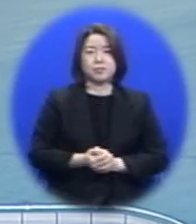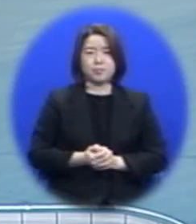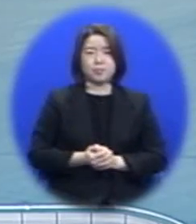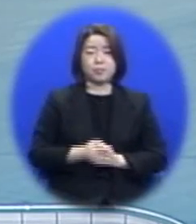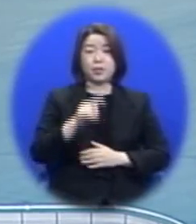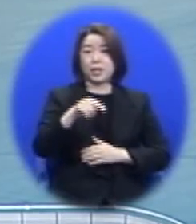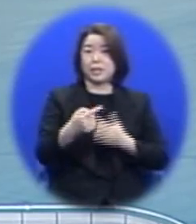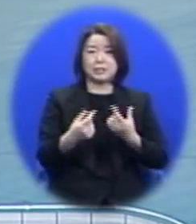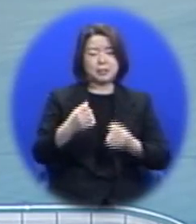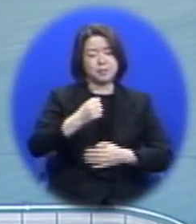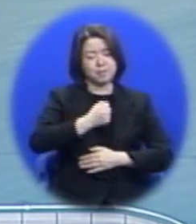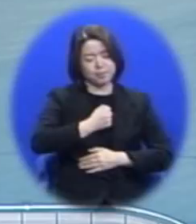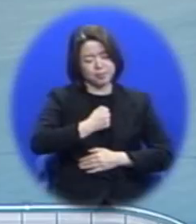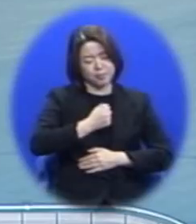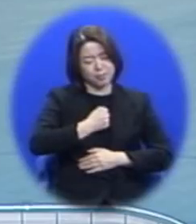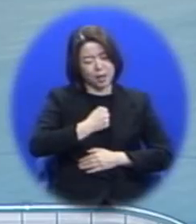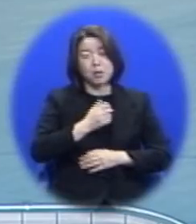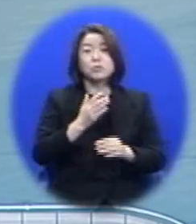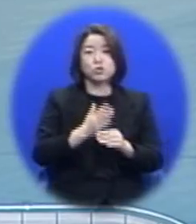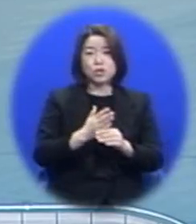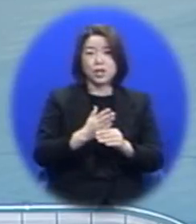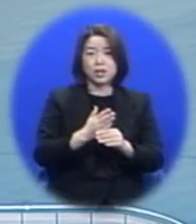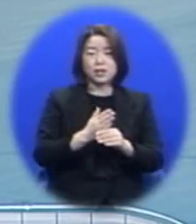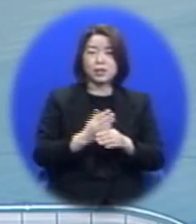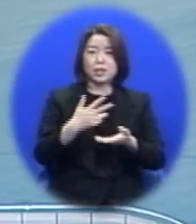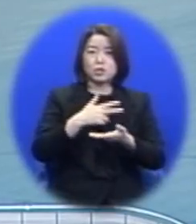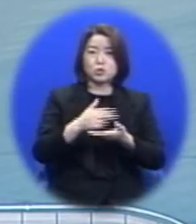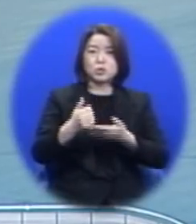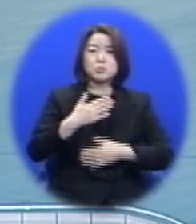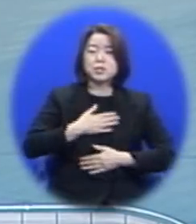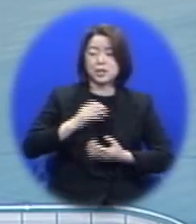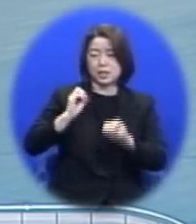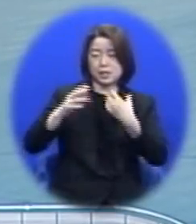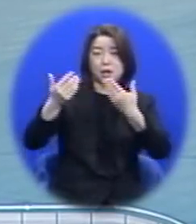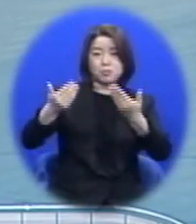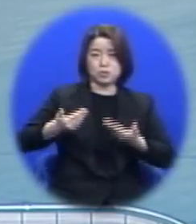그런 답답한 가운데 주님께서 저에게 답을 주셨어요.